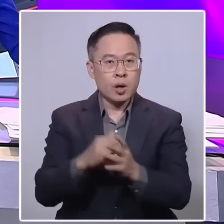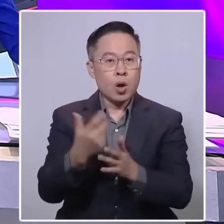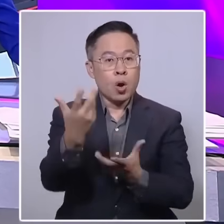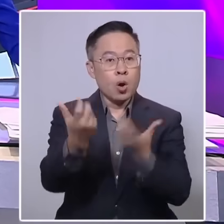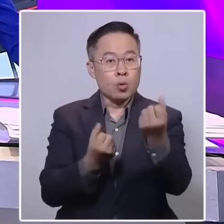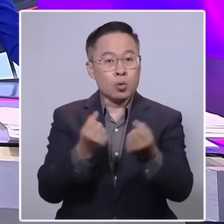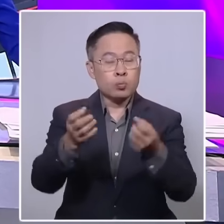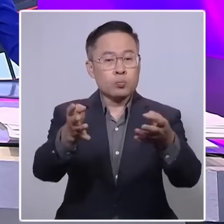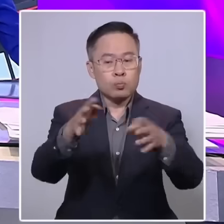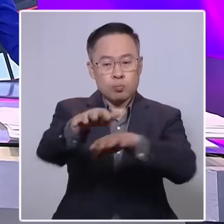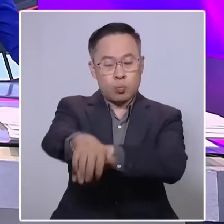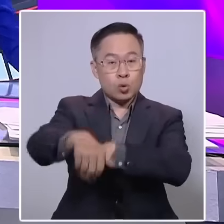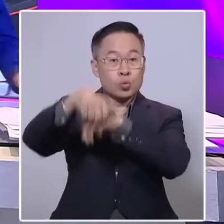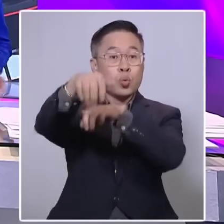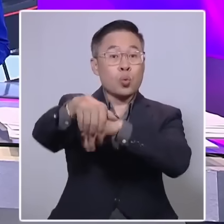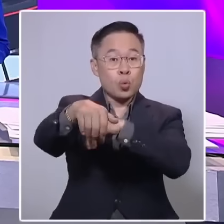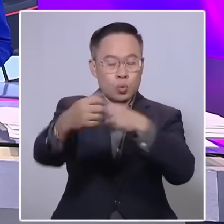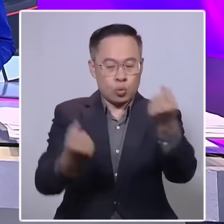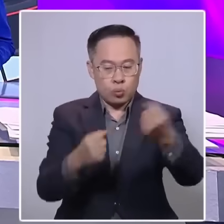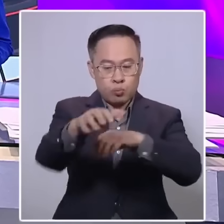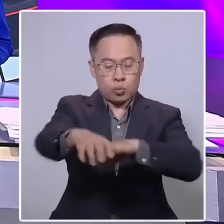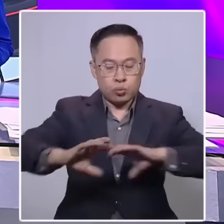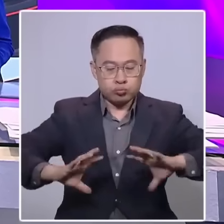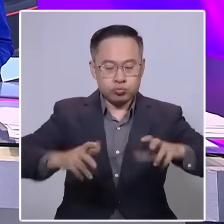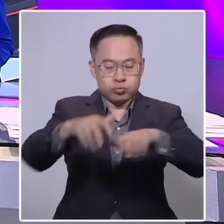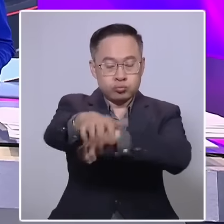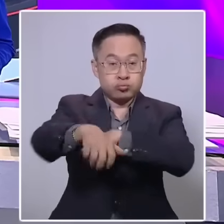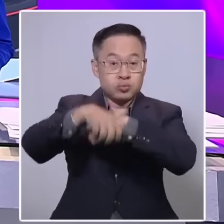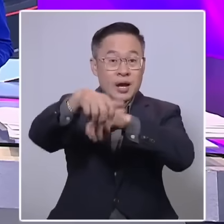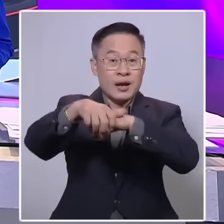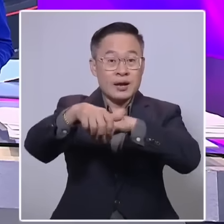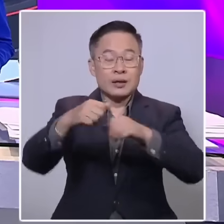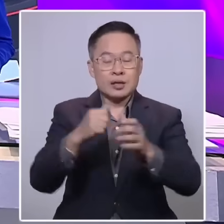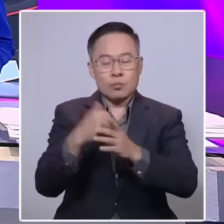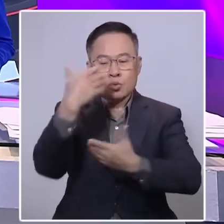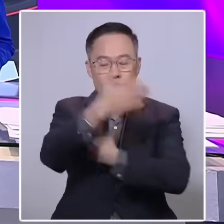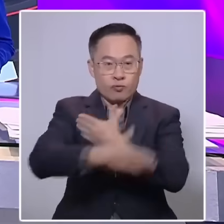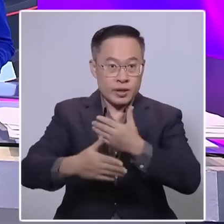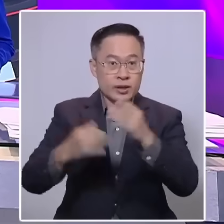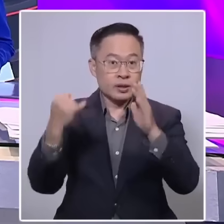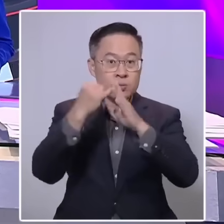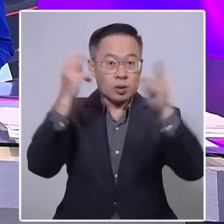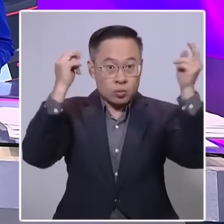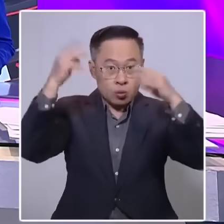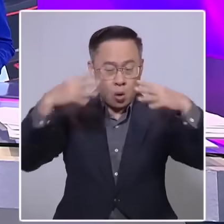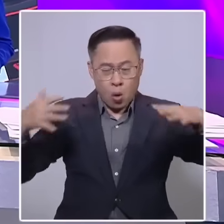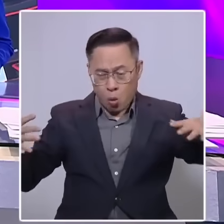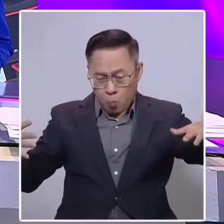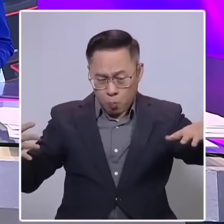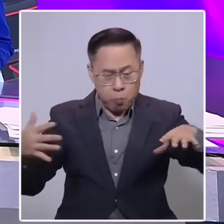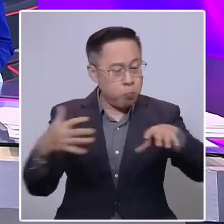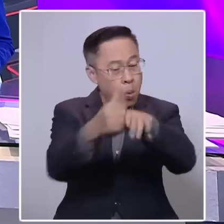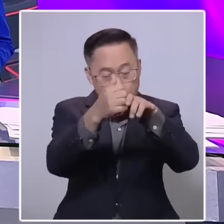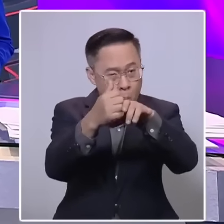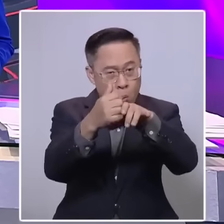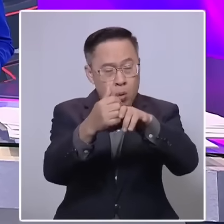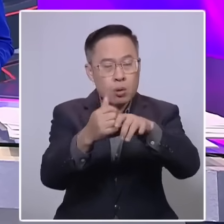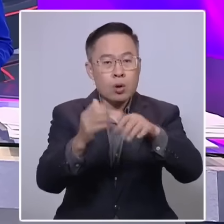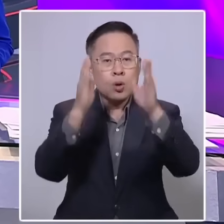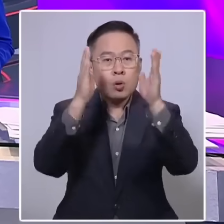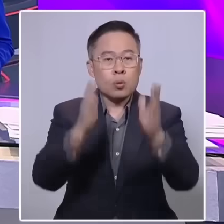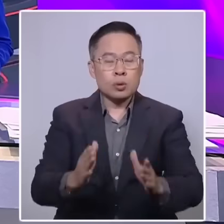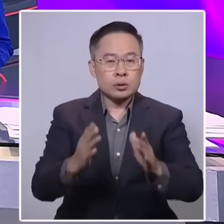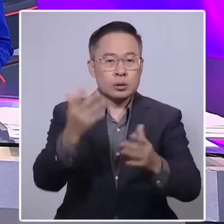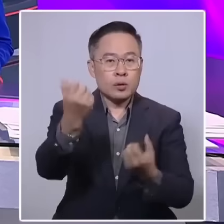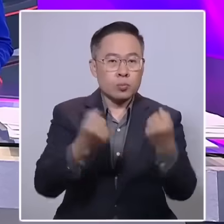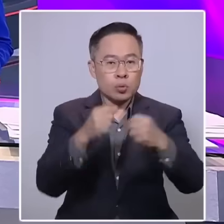ถบรรทุกแบ็คโฮอย่างหนักเลยนะคะที่ชุมแสงนครสวรรค์จนทำให้มีคนขับเสียชีวิต1คนแล้วก็ทางนายช่